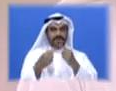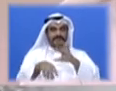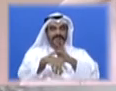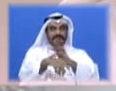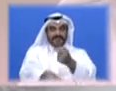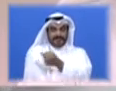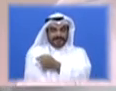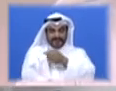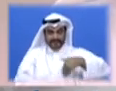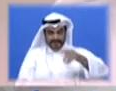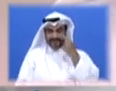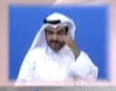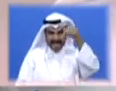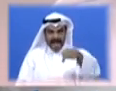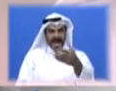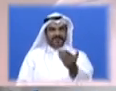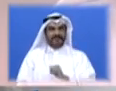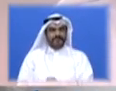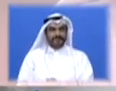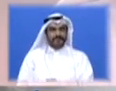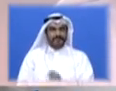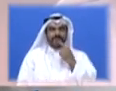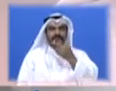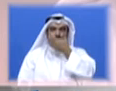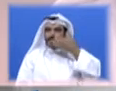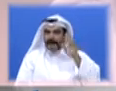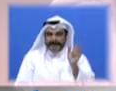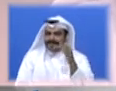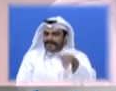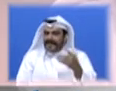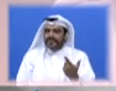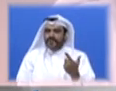الاجتماعية. تأتي هذه الغبقة الرمضانية